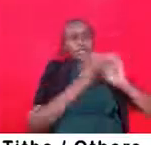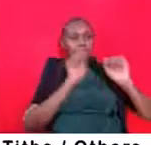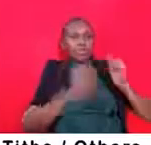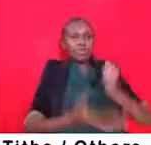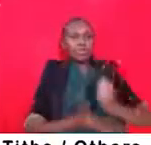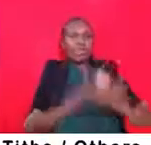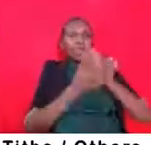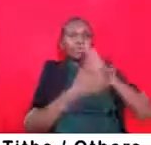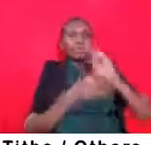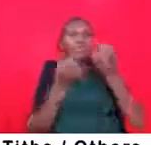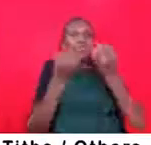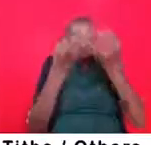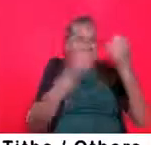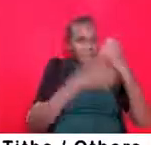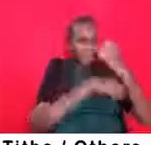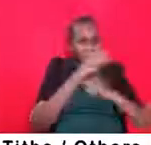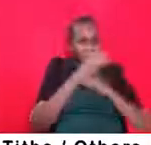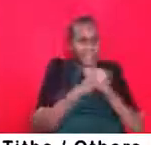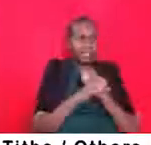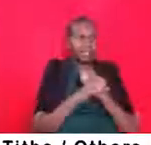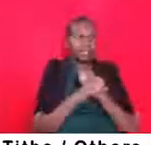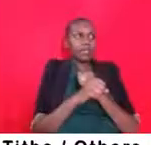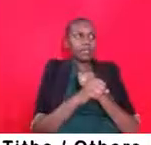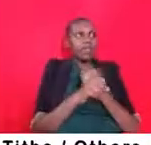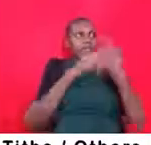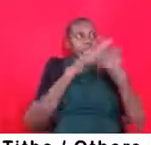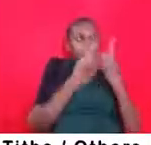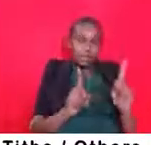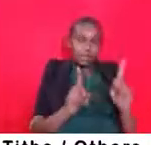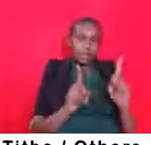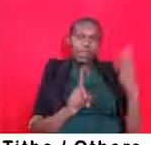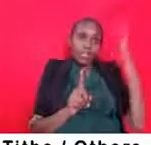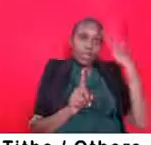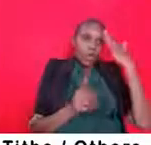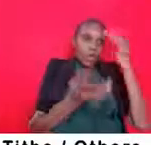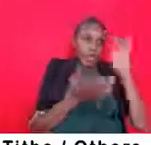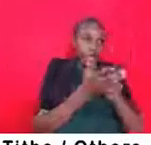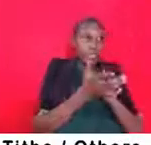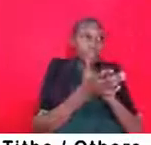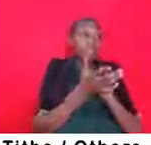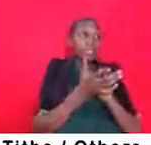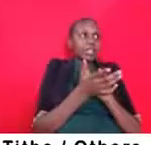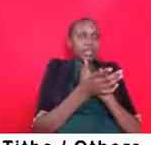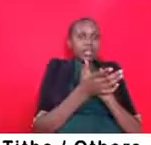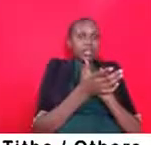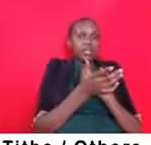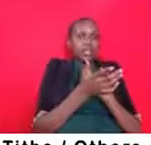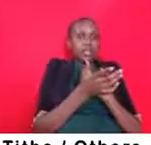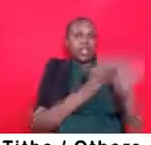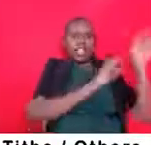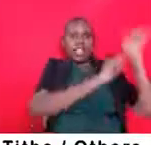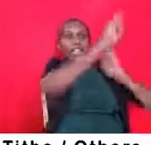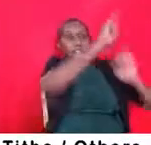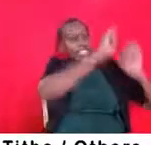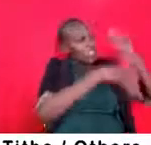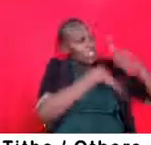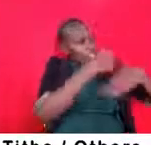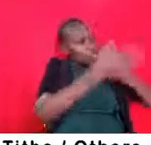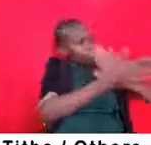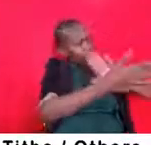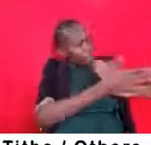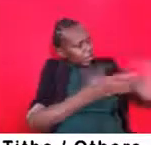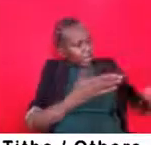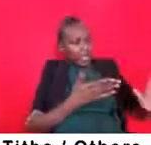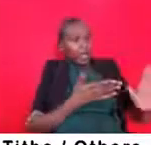kuwasaidia miaka nenda ni miaka rudi. Lakini tunajua kwamba urithi unaweza ukasafishwa mara moja